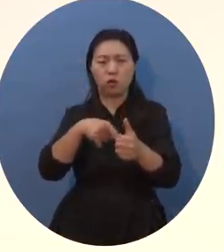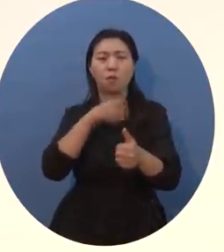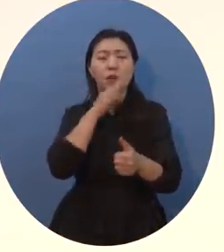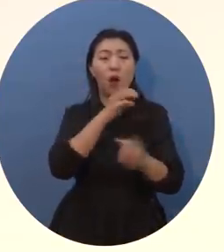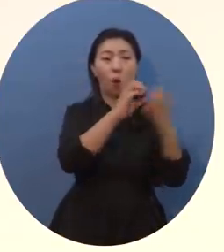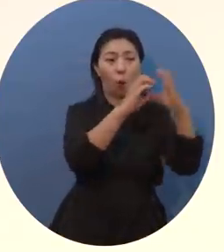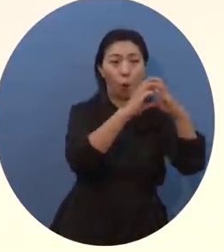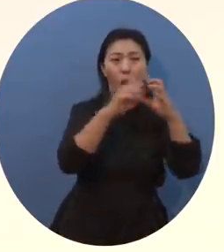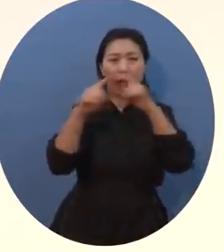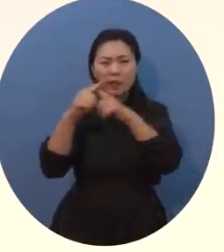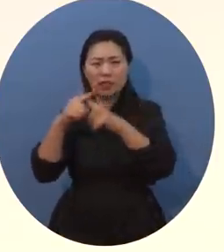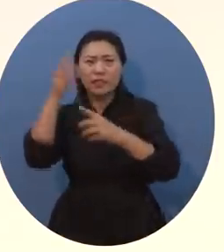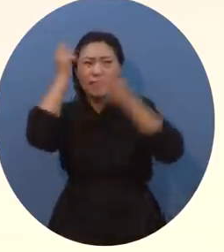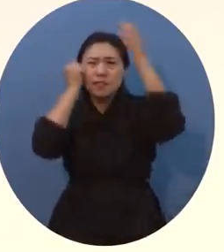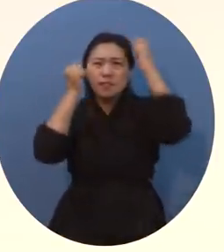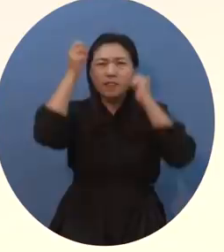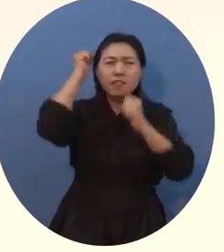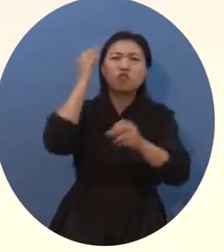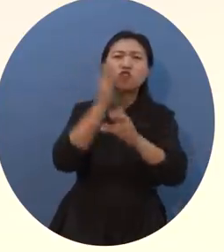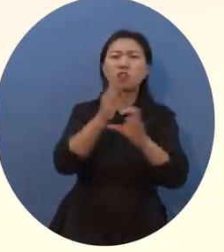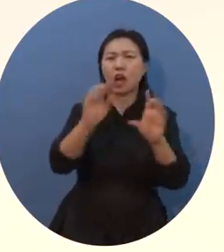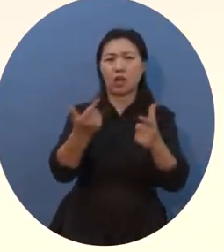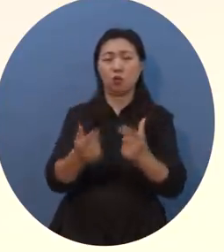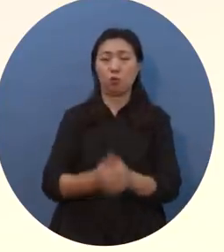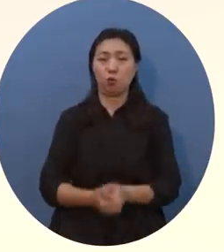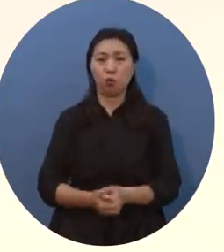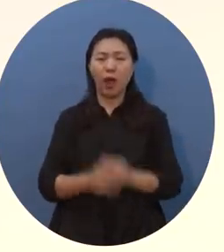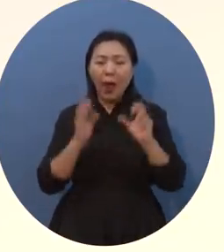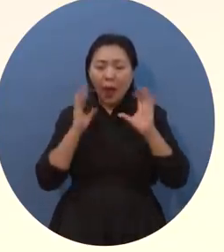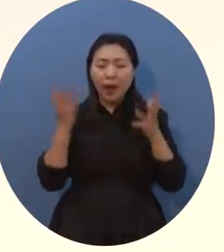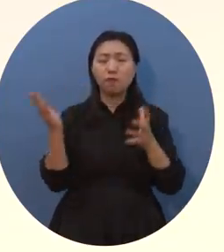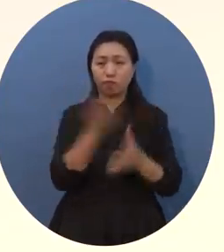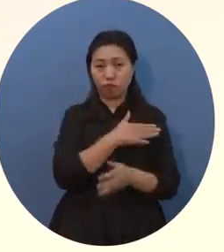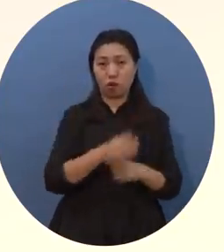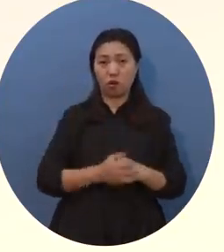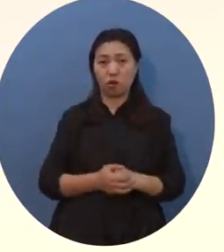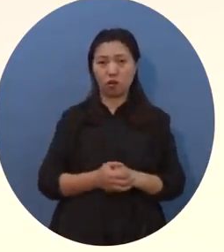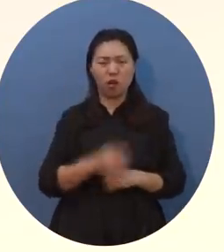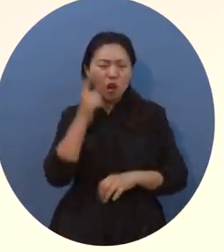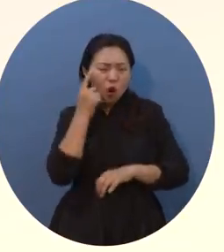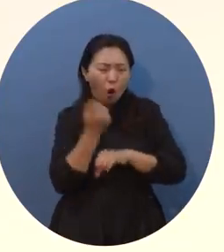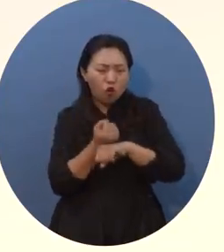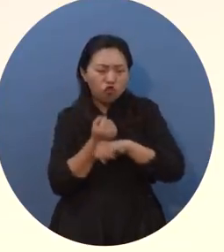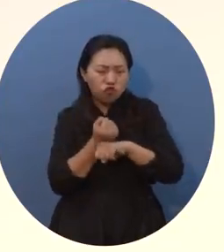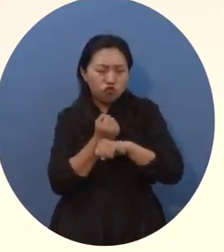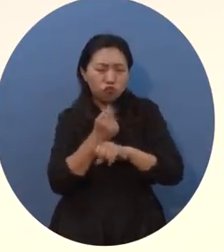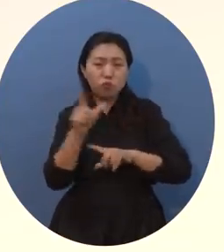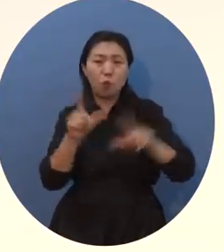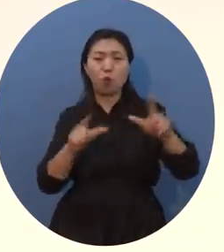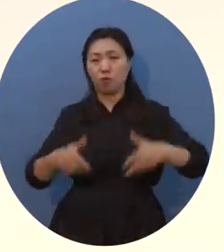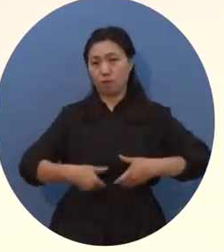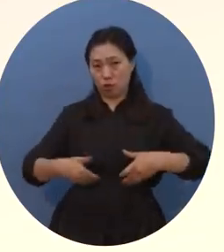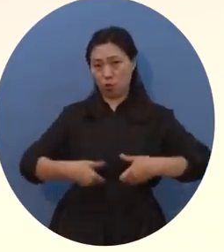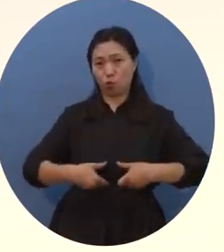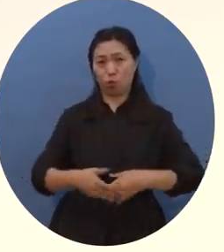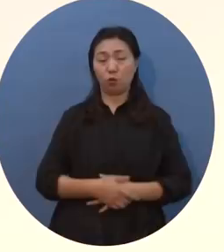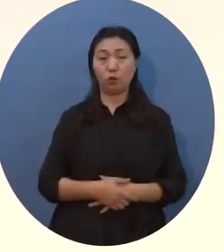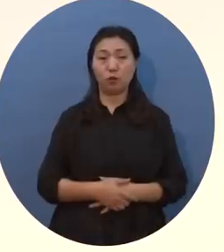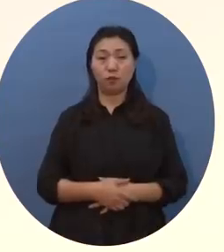있는 게 아니고 외우는 게 아니라 아주 어릴 때부터 이렇게 연구하는 자세가